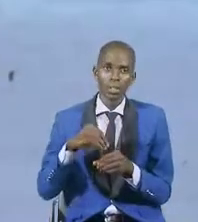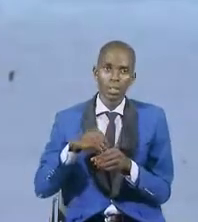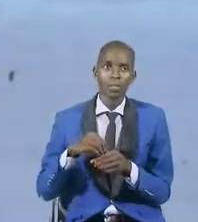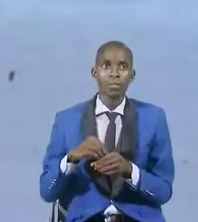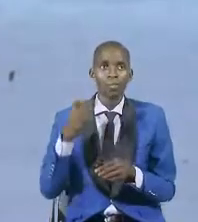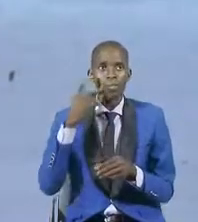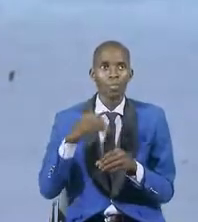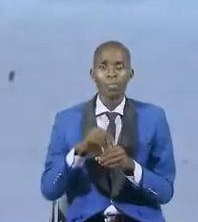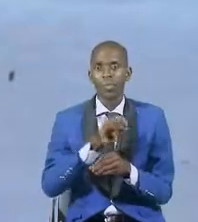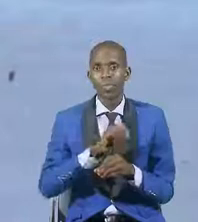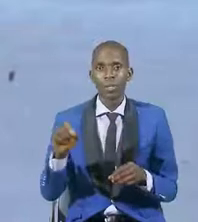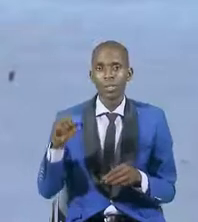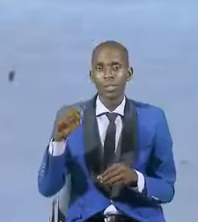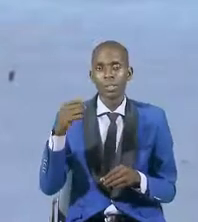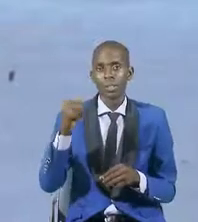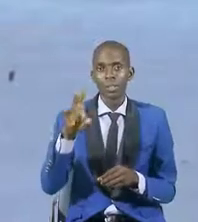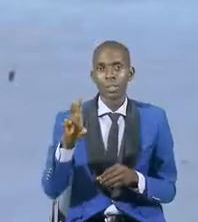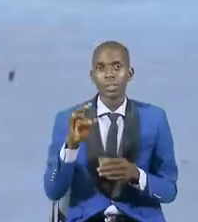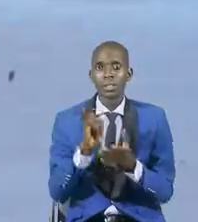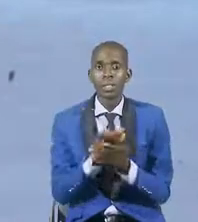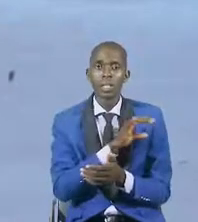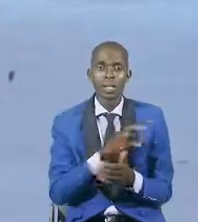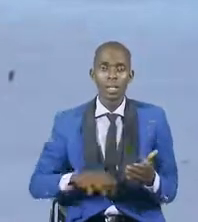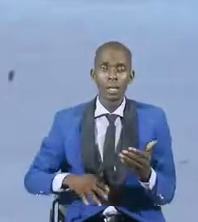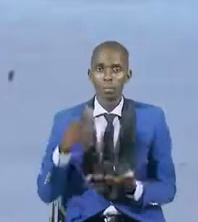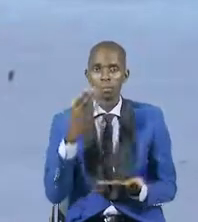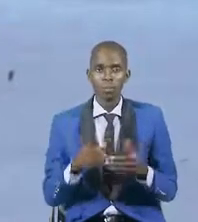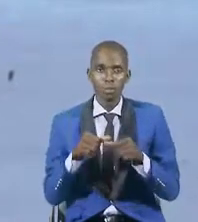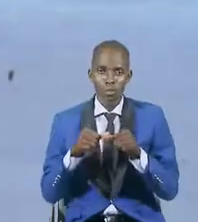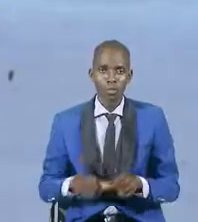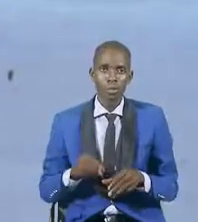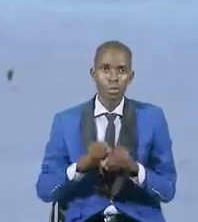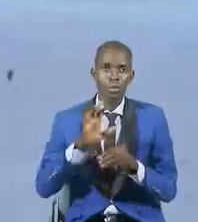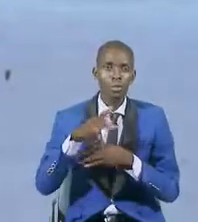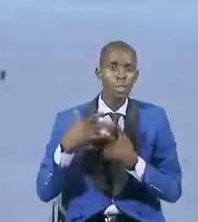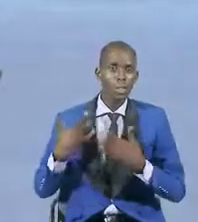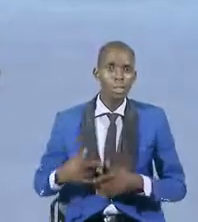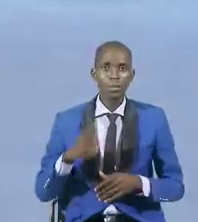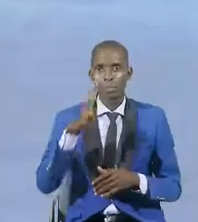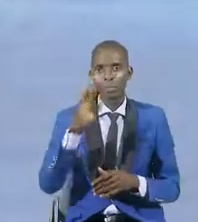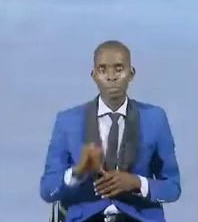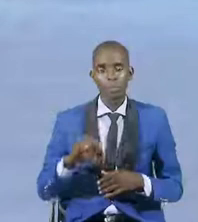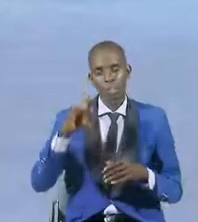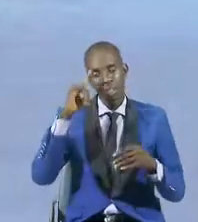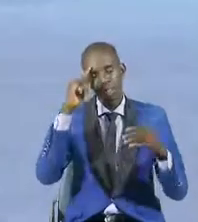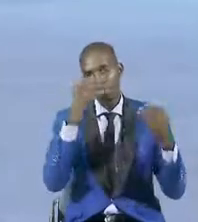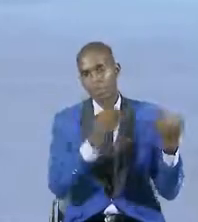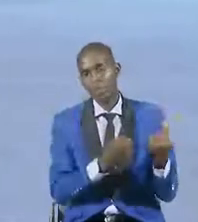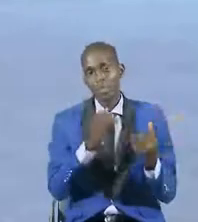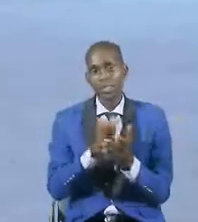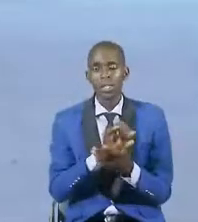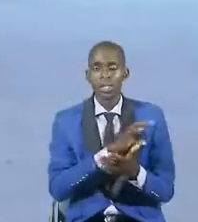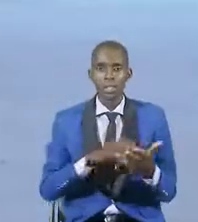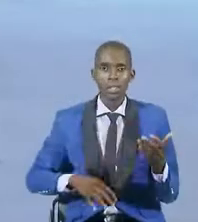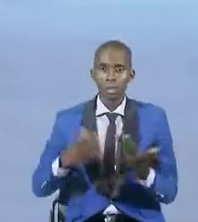Verset 17. En sorte que Christ habite dans vos cœurs par la foi, en sorte